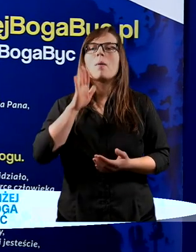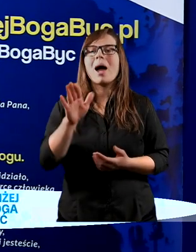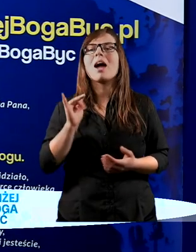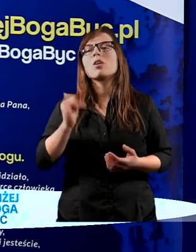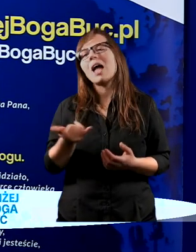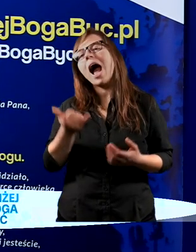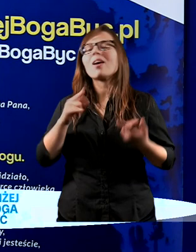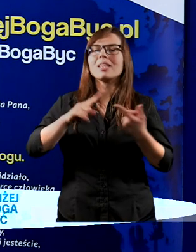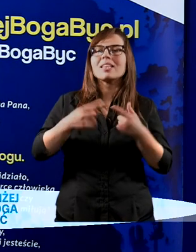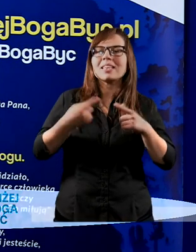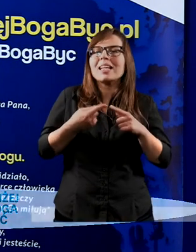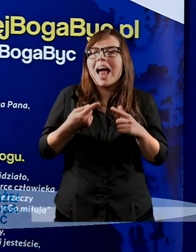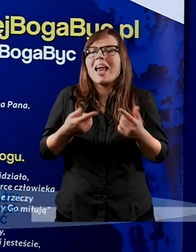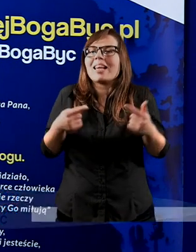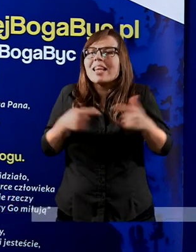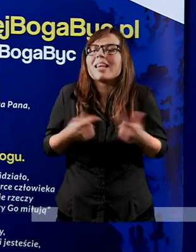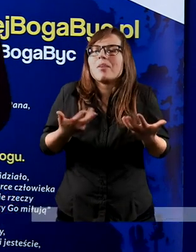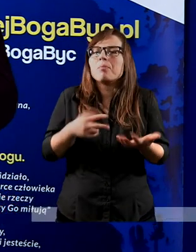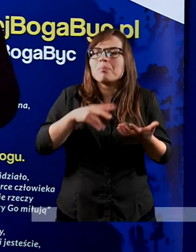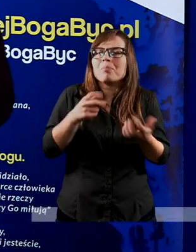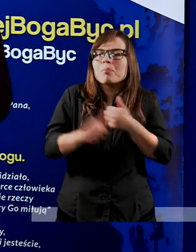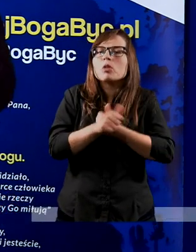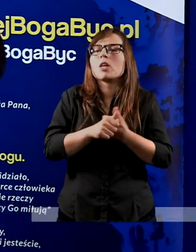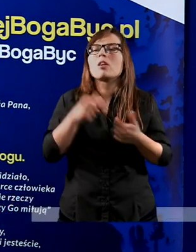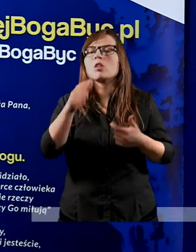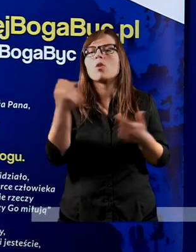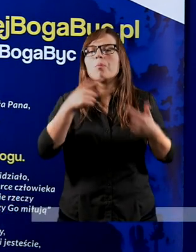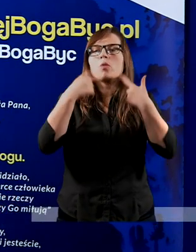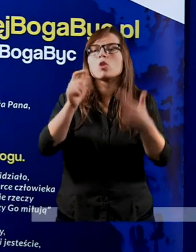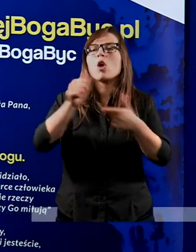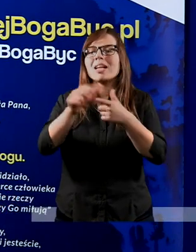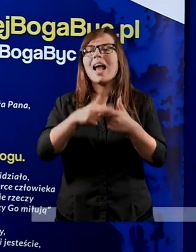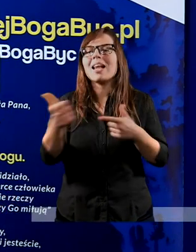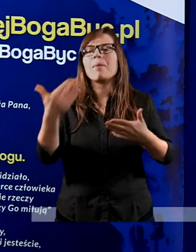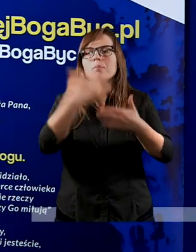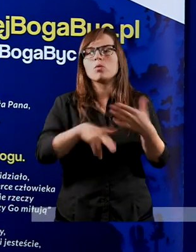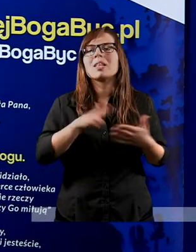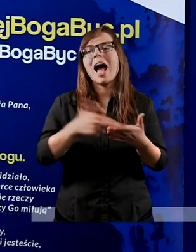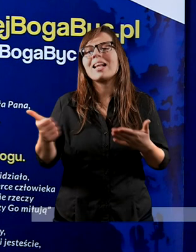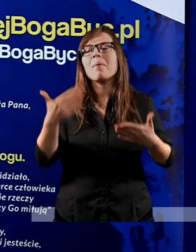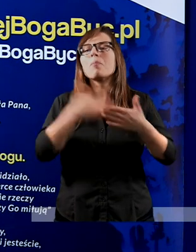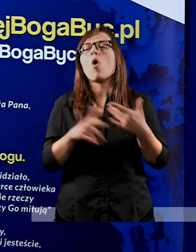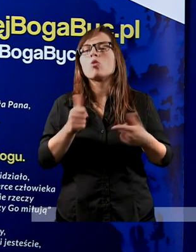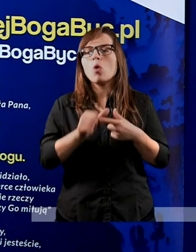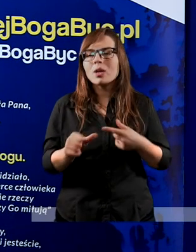mają oczywiście jakiś sens, prawda? Ale musimy zawsze spojrzeć to, co jest na samym końcu. A na samym